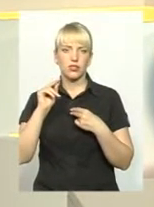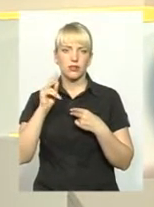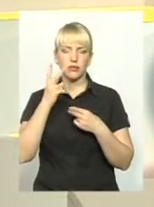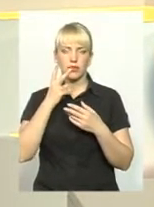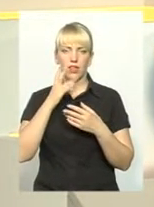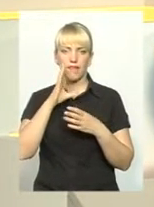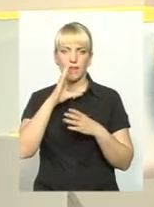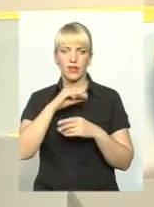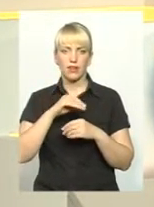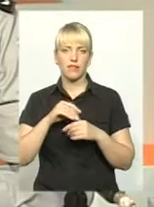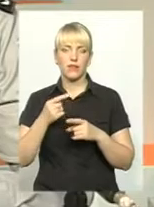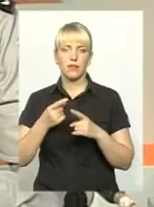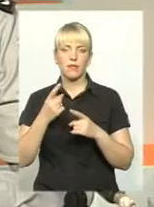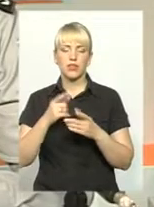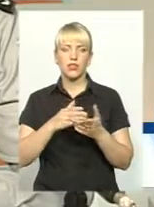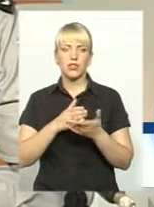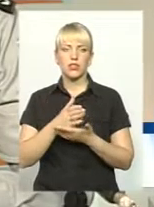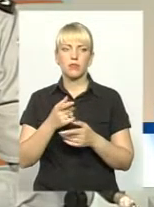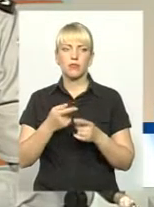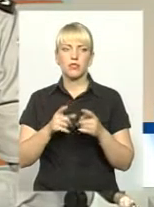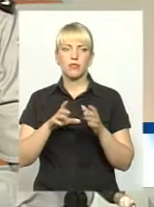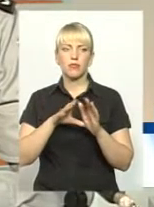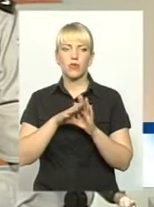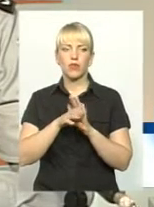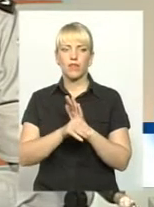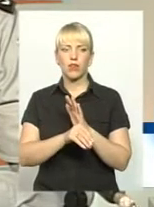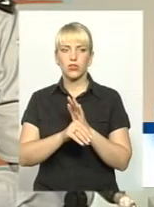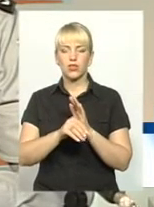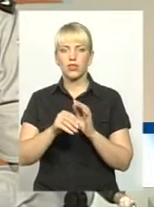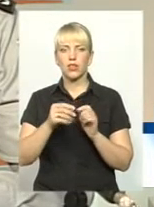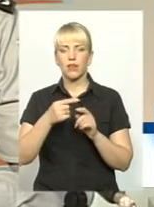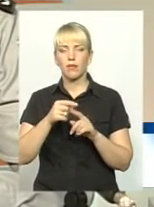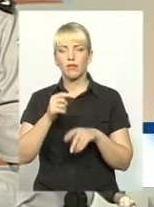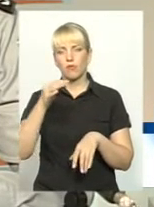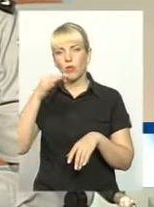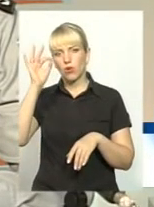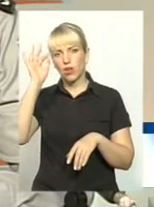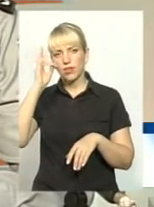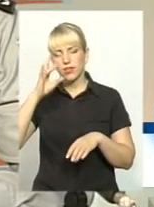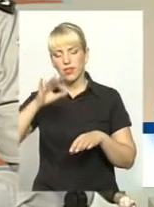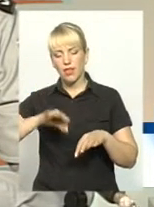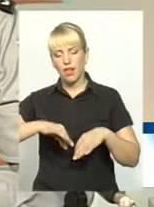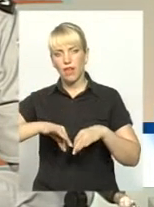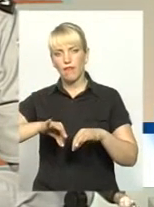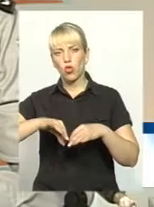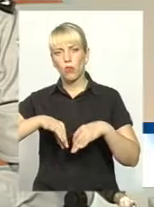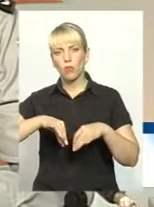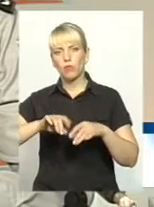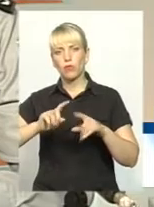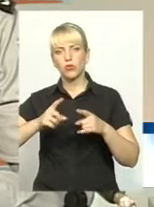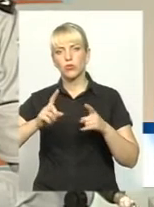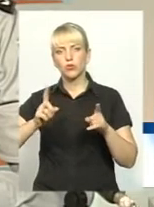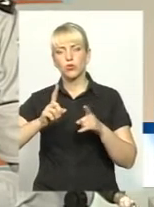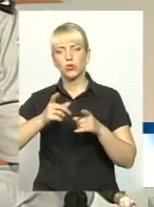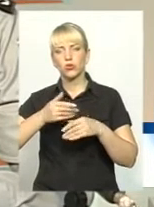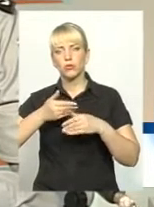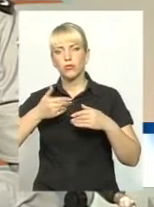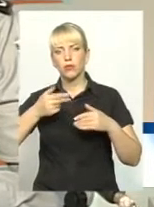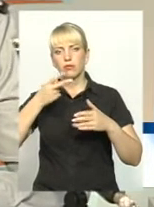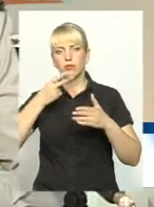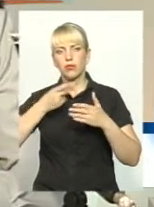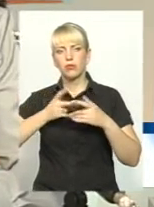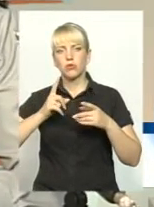ефективність? Перший напрямок – це запровадження патрульної поліції на автомобілях, тому що ми